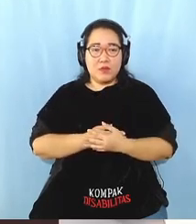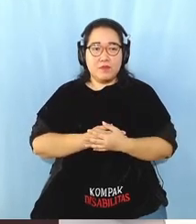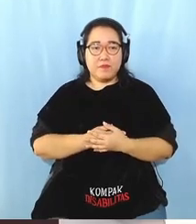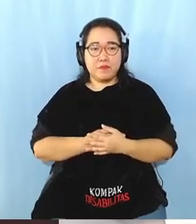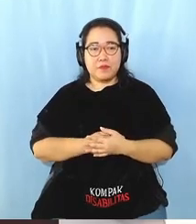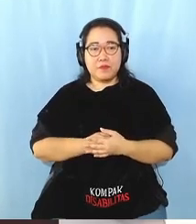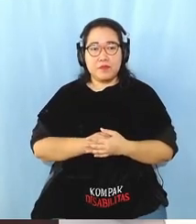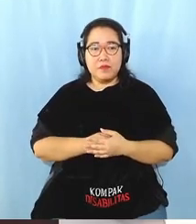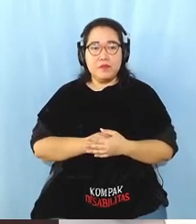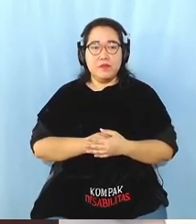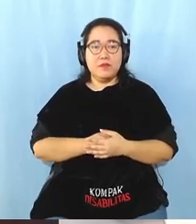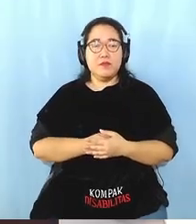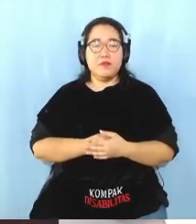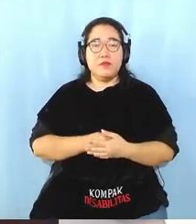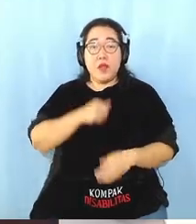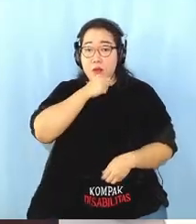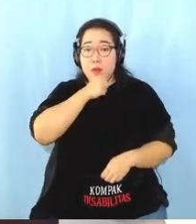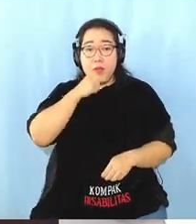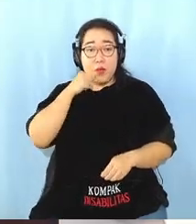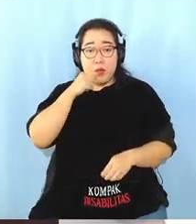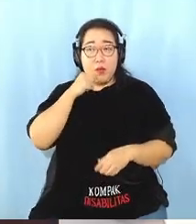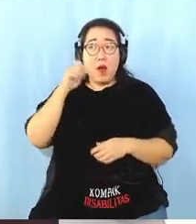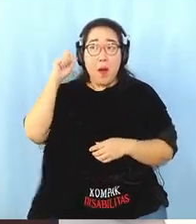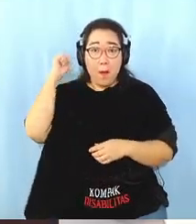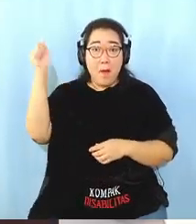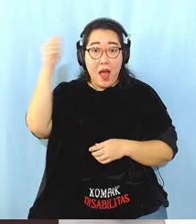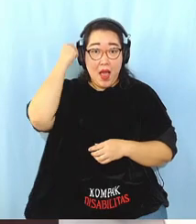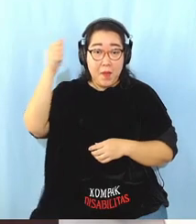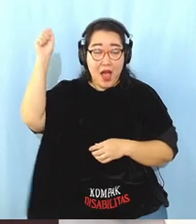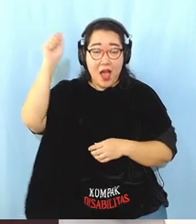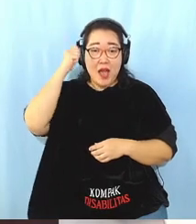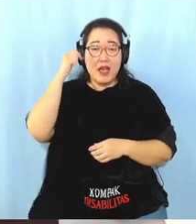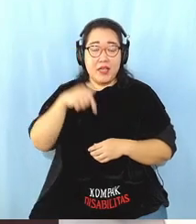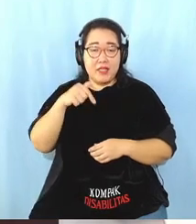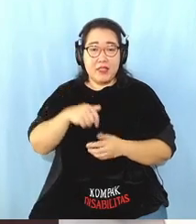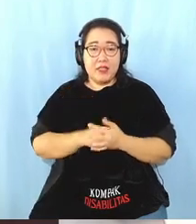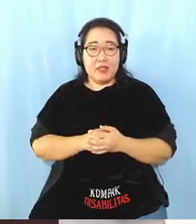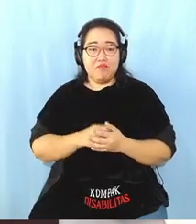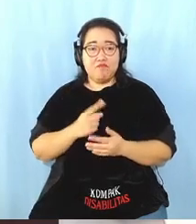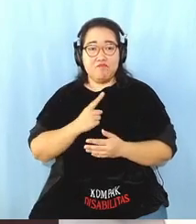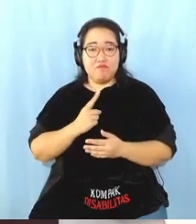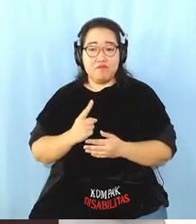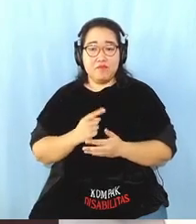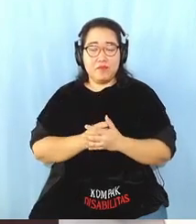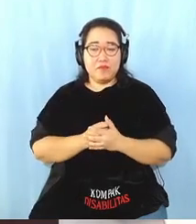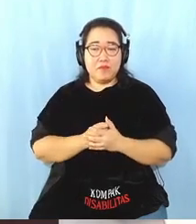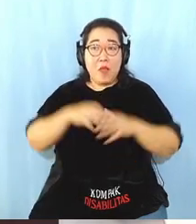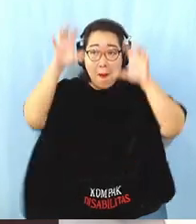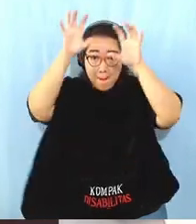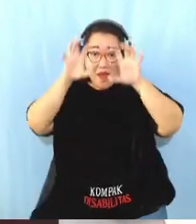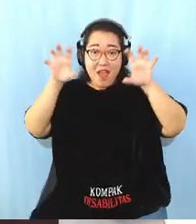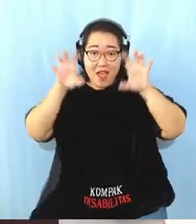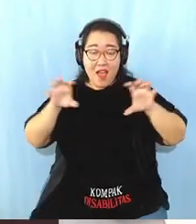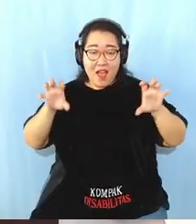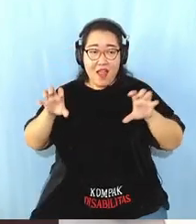Pada Minggu Palma ini, kita merayakan Tuhan